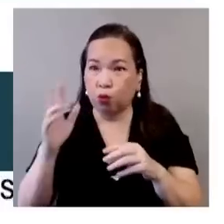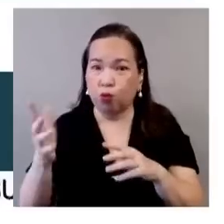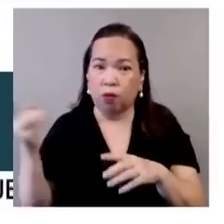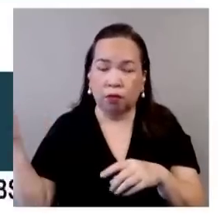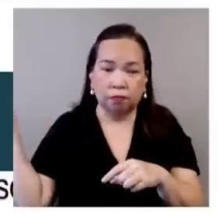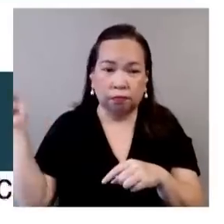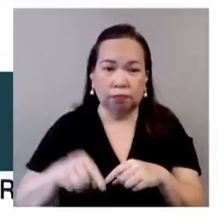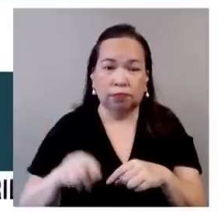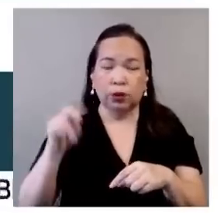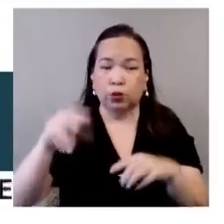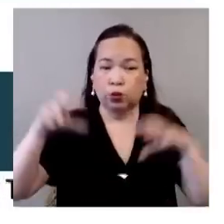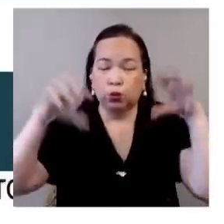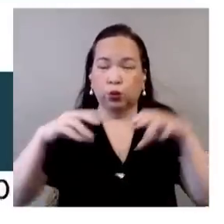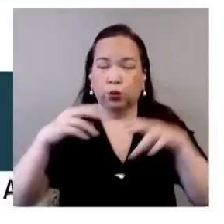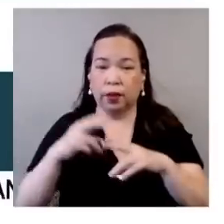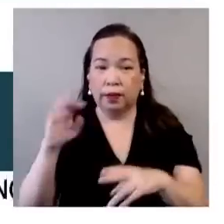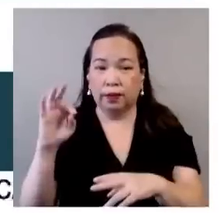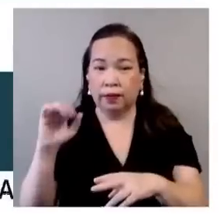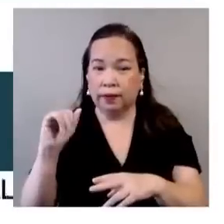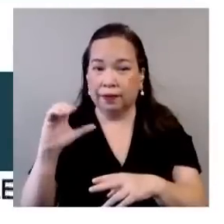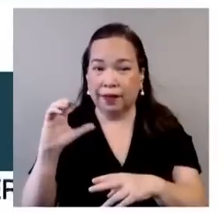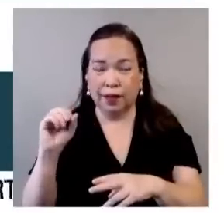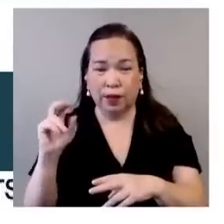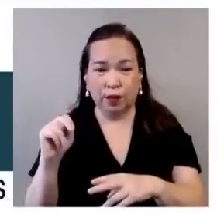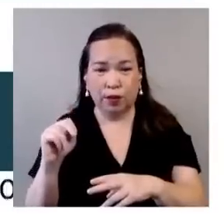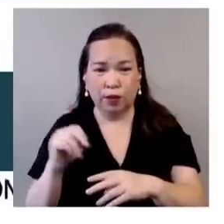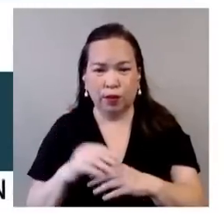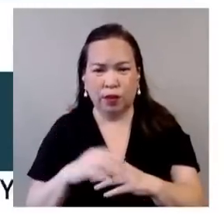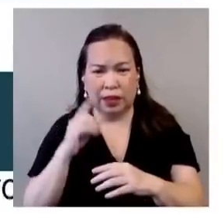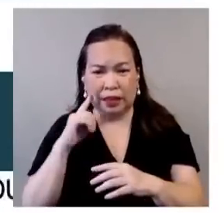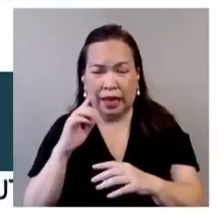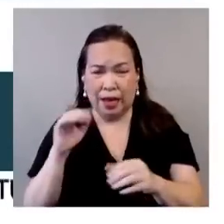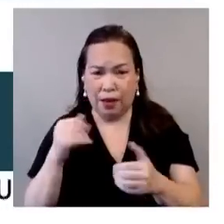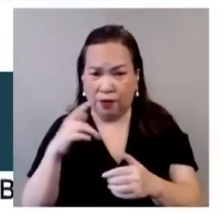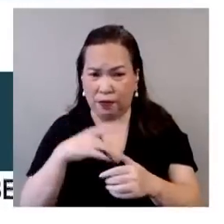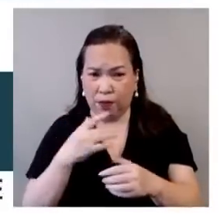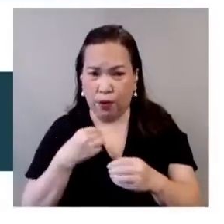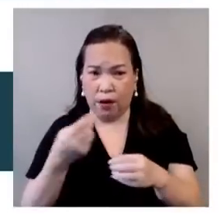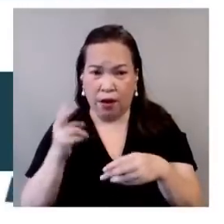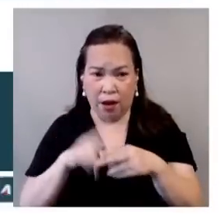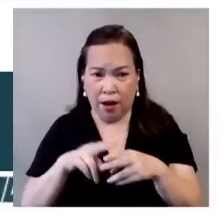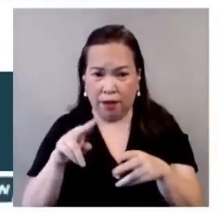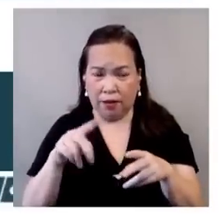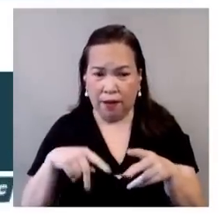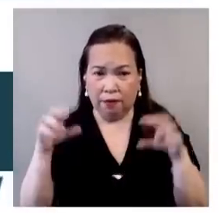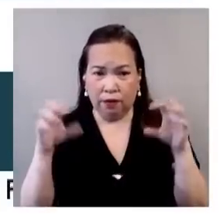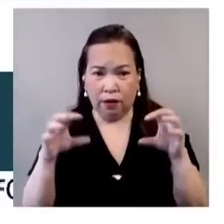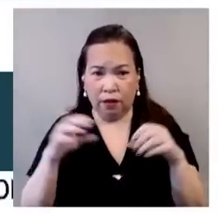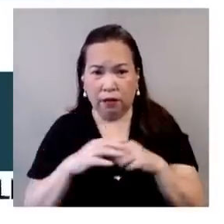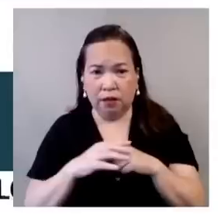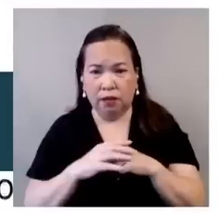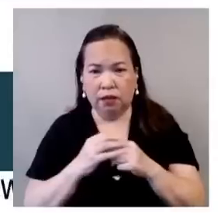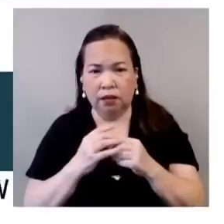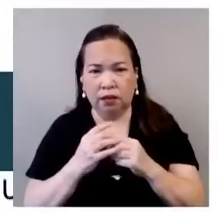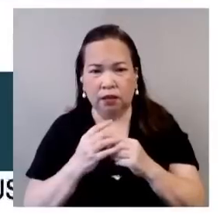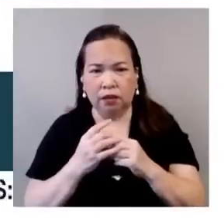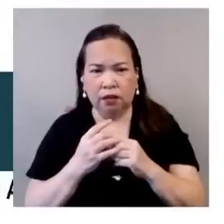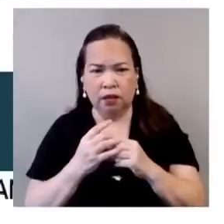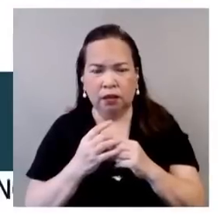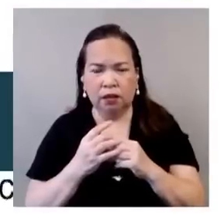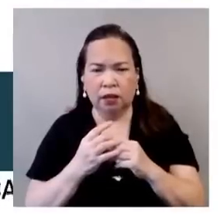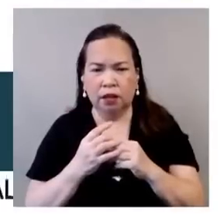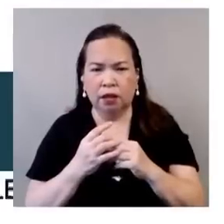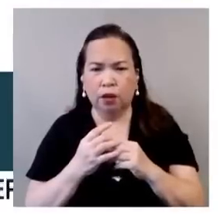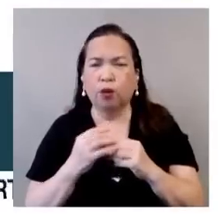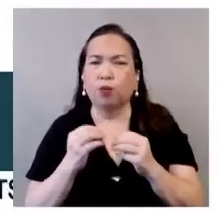ano? So, inaasahan niyo ba na itong numerong ito ay tataas pa? Or more or less, wala nang may iwang sasalantahin